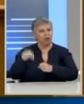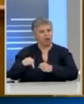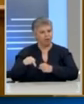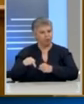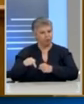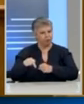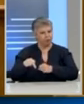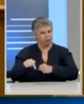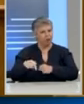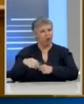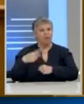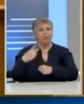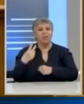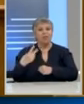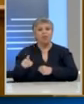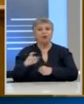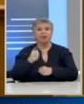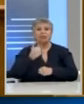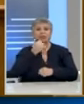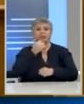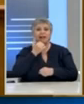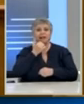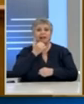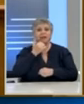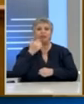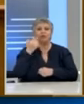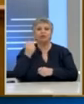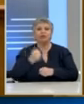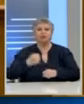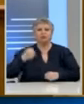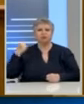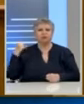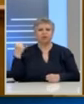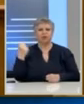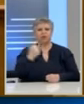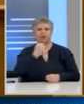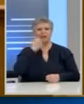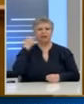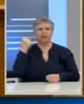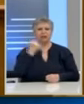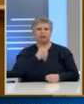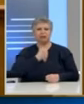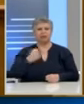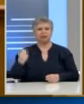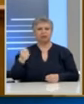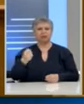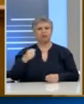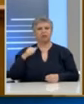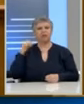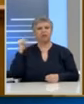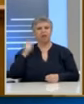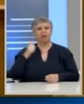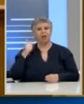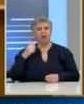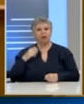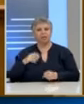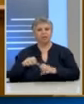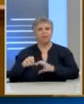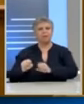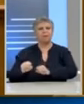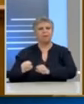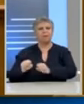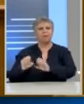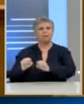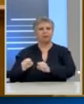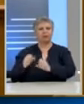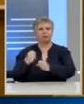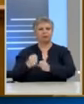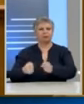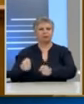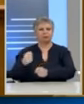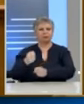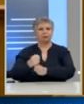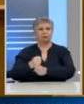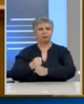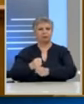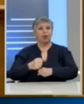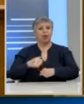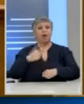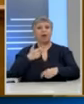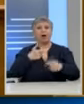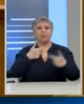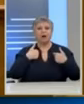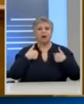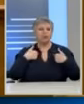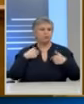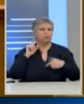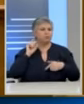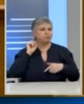ακροδεξιά και το εκμεταλλεύεται και στην Ευρώπη και στη χώρα μας. Όσο αυτό το χώρο δεν τον εκμεταλλευόμαστε εμείς, όσο αυτό το ρήγμα δεν το